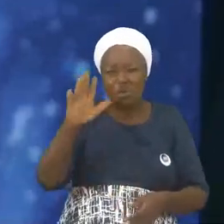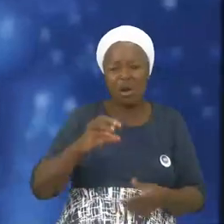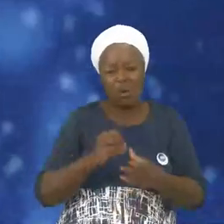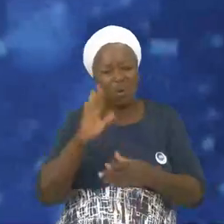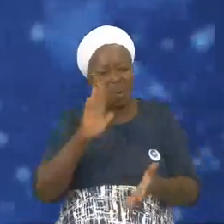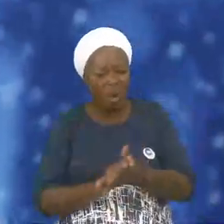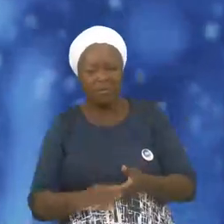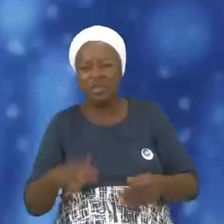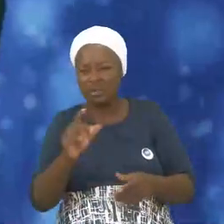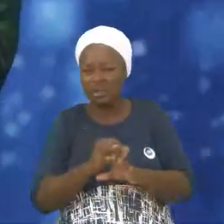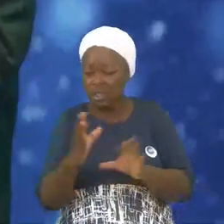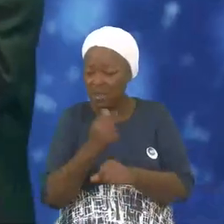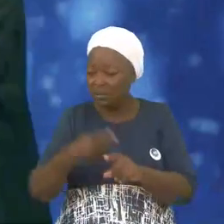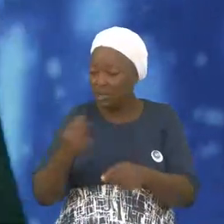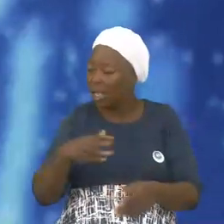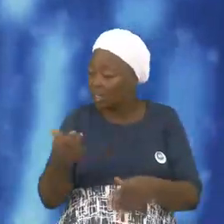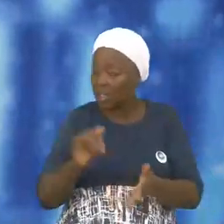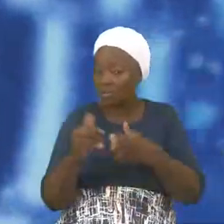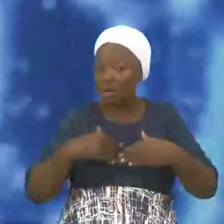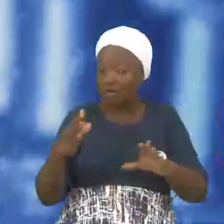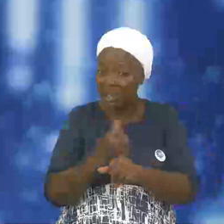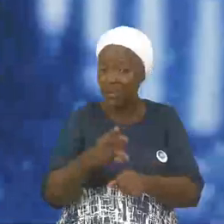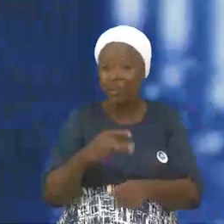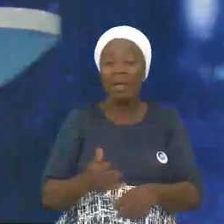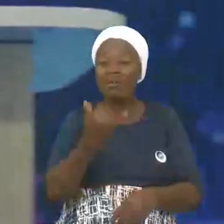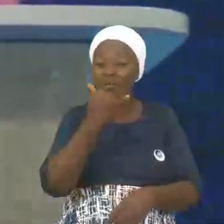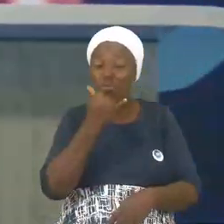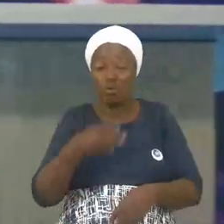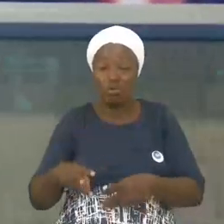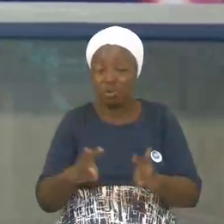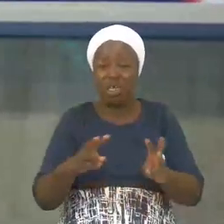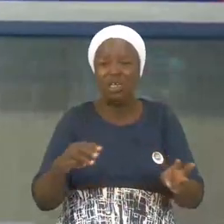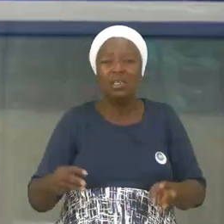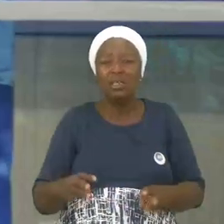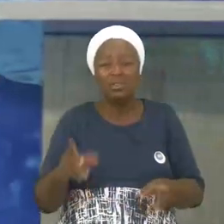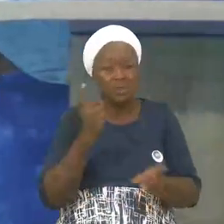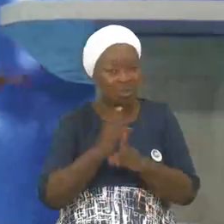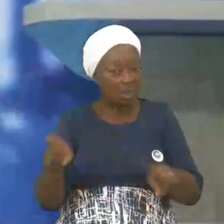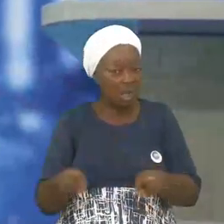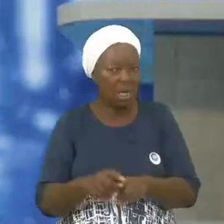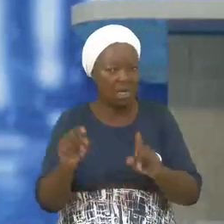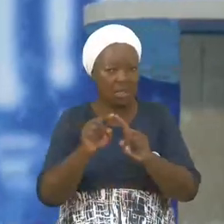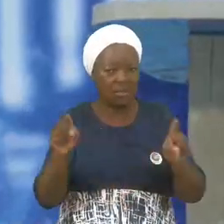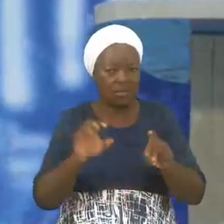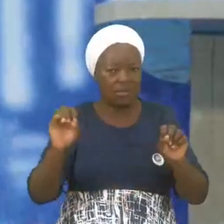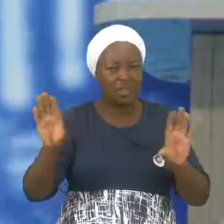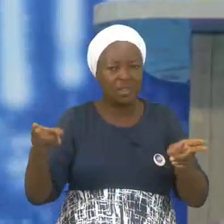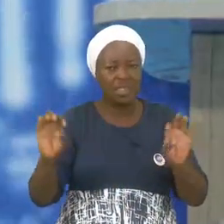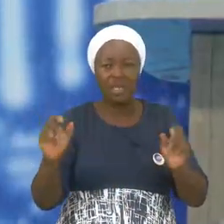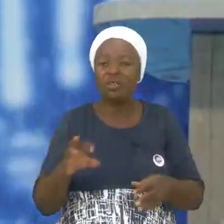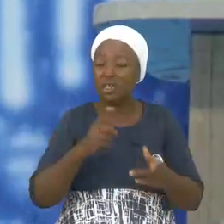l'argent, la terre, une femme, une épouse. Tu as pris tout ce que tu as pris